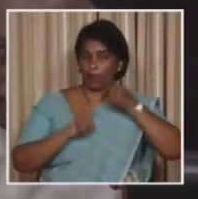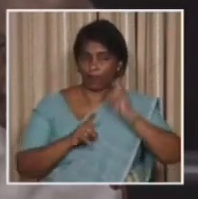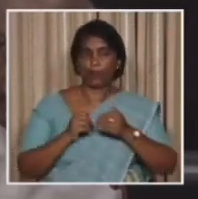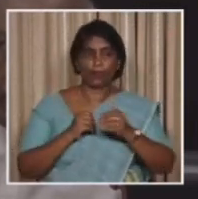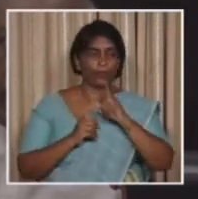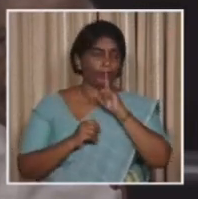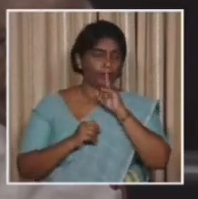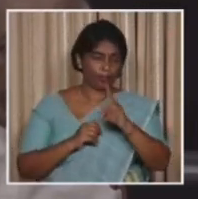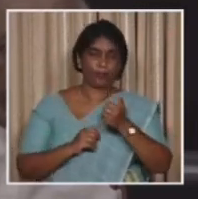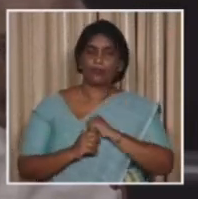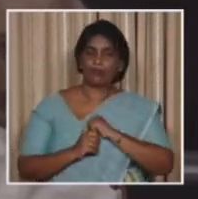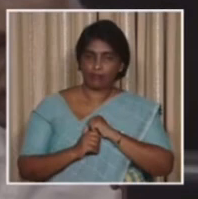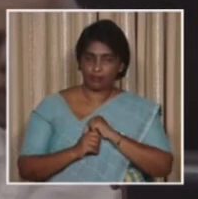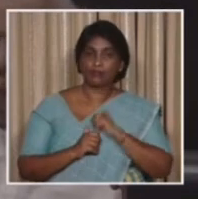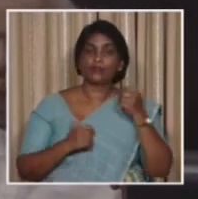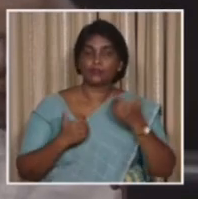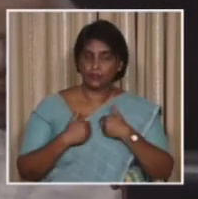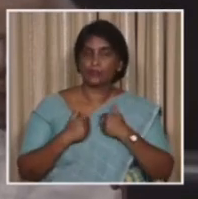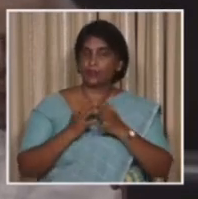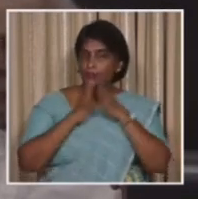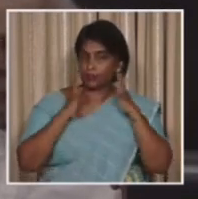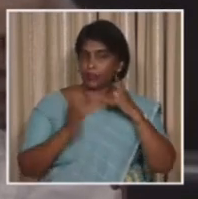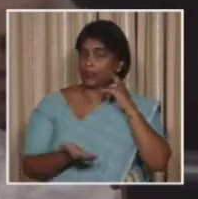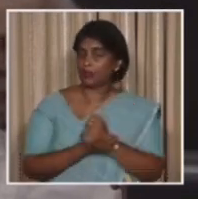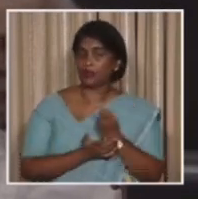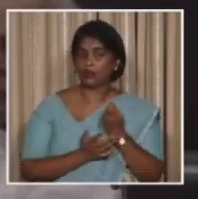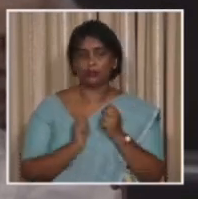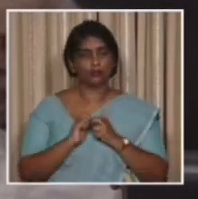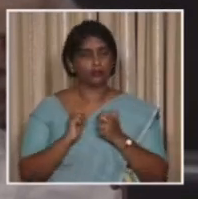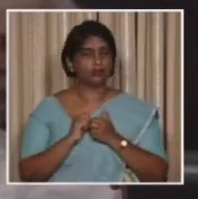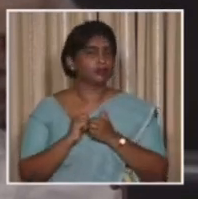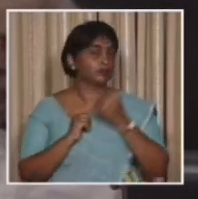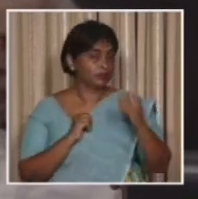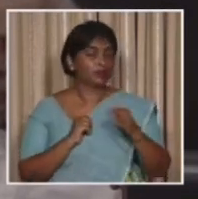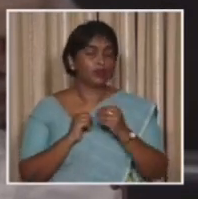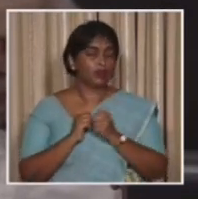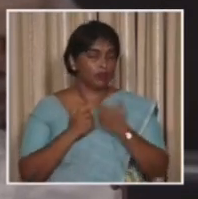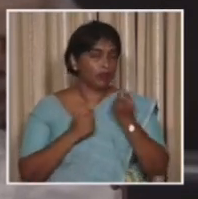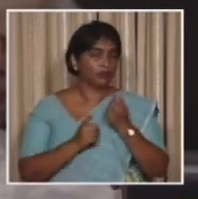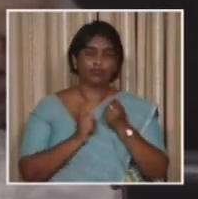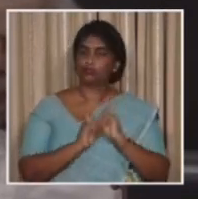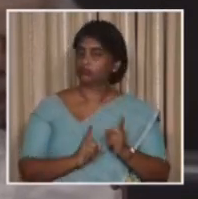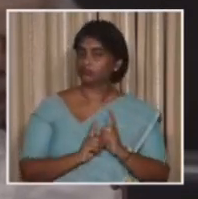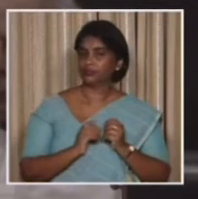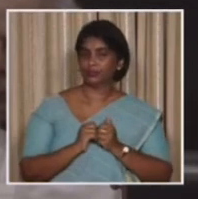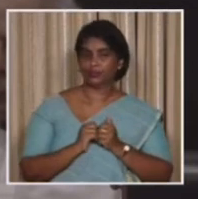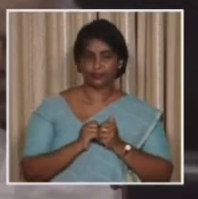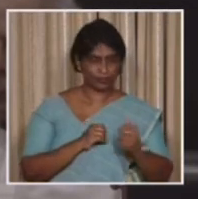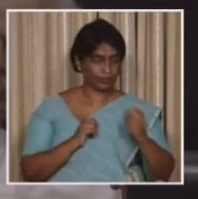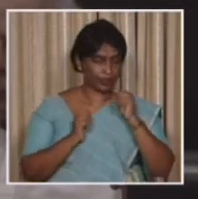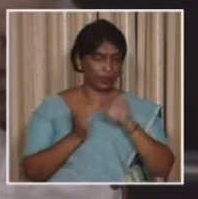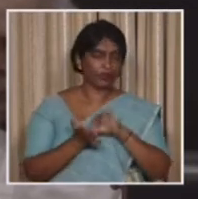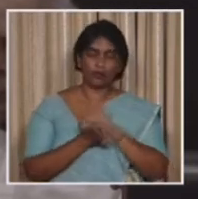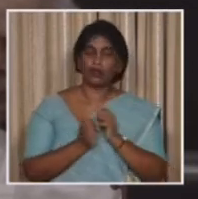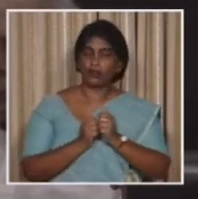බව මතක් කර දීමට කැමැතියි. අපි අතිශය අසීරු ආර්ථික පියවර රාශියක් ගෙන ආර්ථික ස්ථායිකරණය කිරීමට